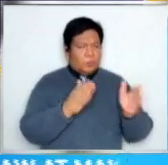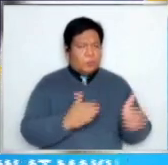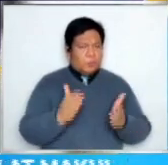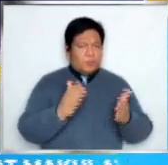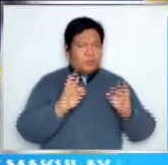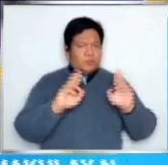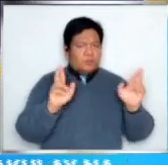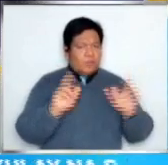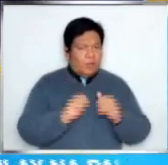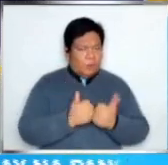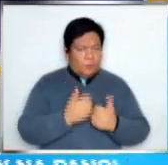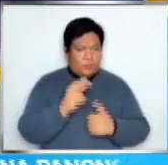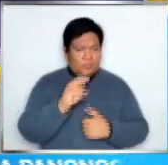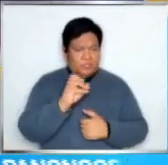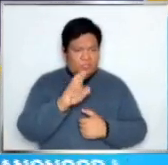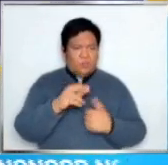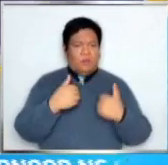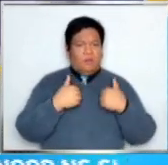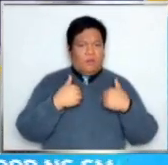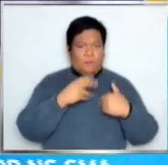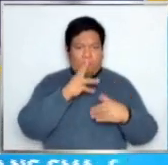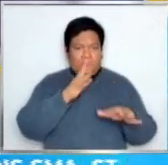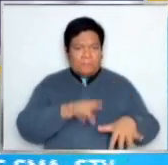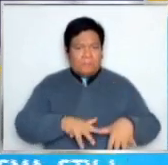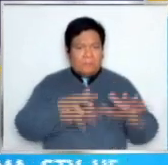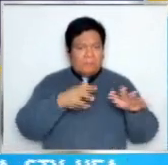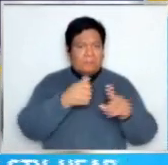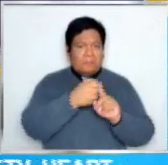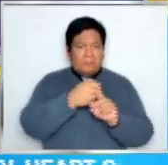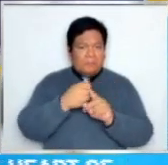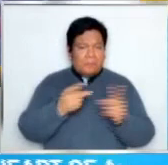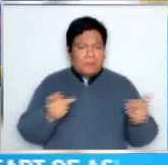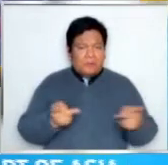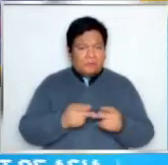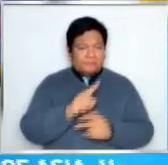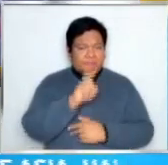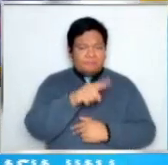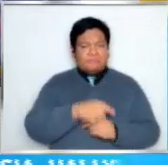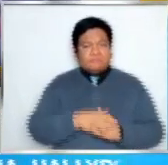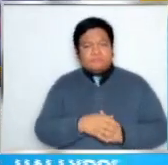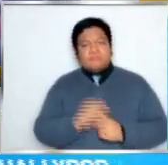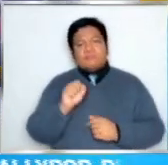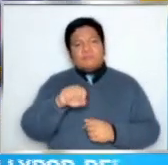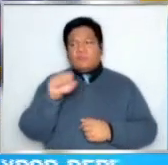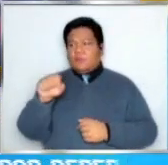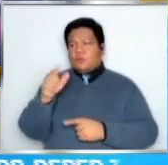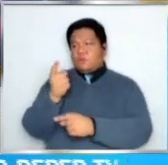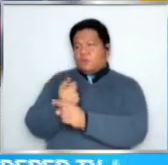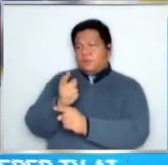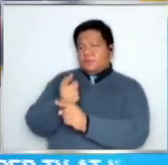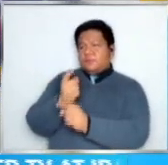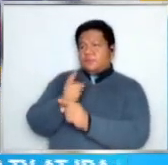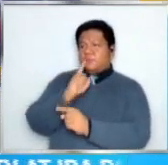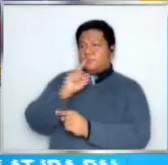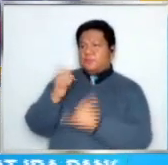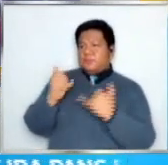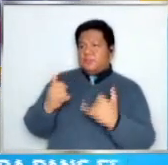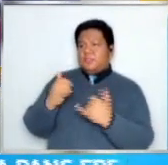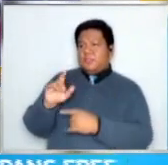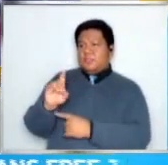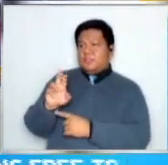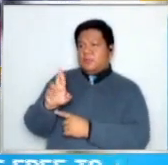ay bahain? Tama po kayo dyan, Sir Rafi. Ang ating disaster councils for Calabarzon